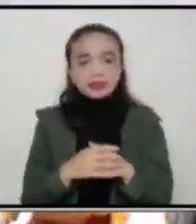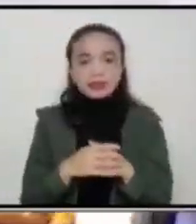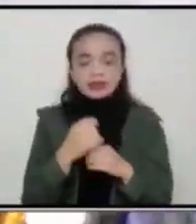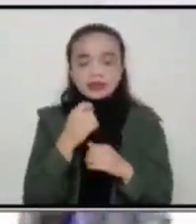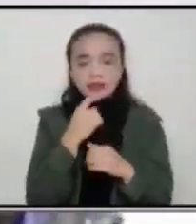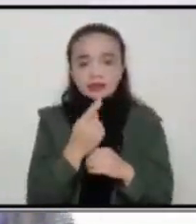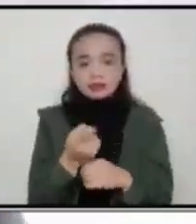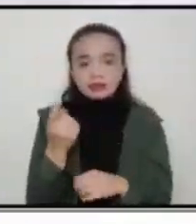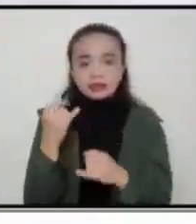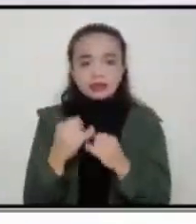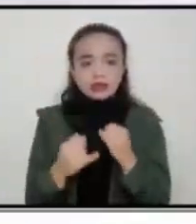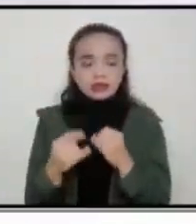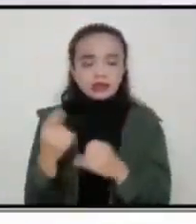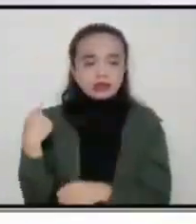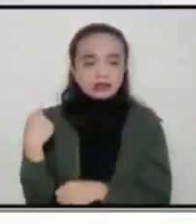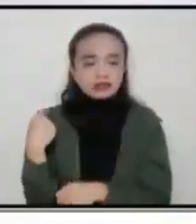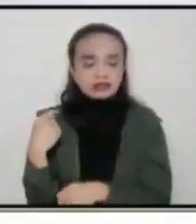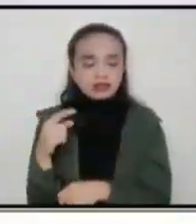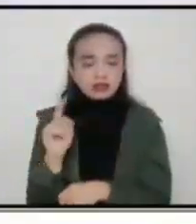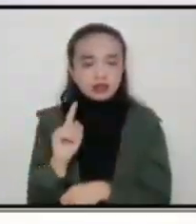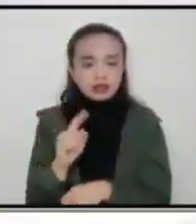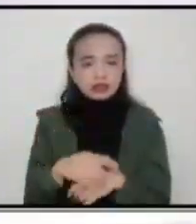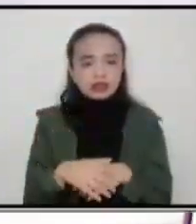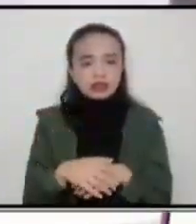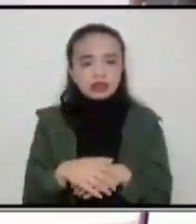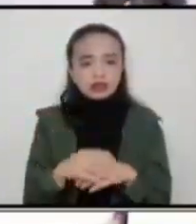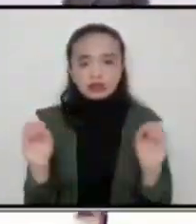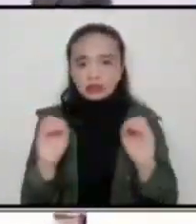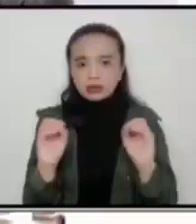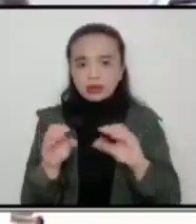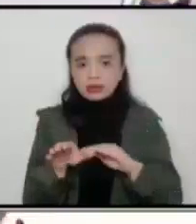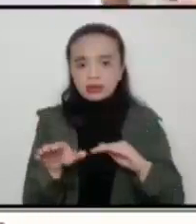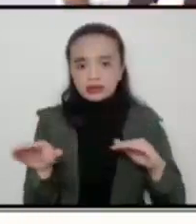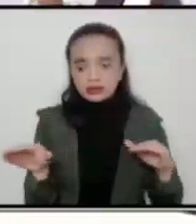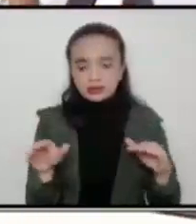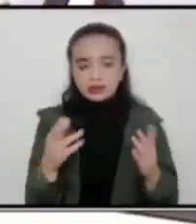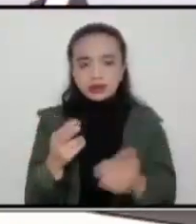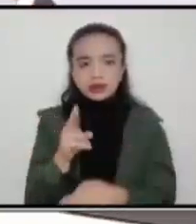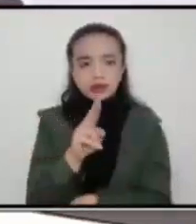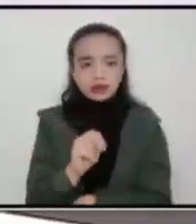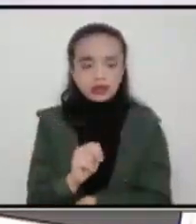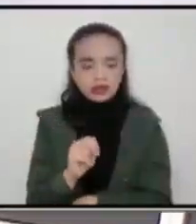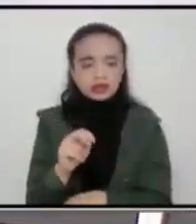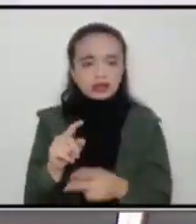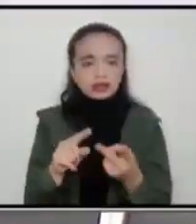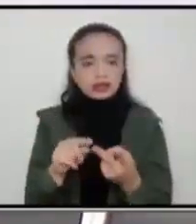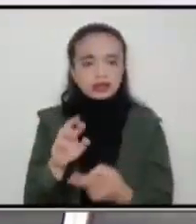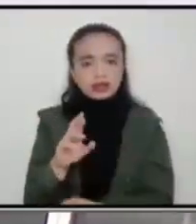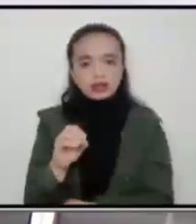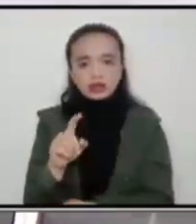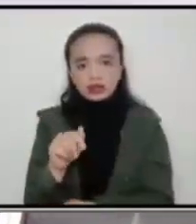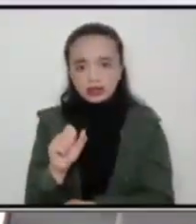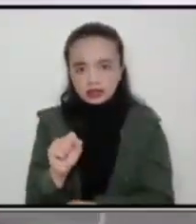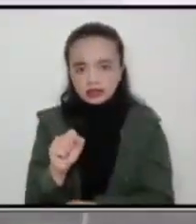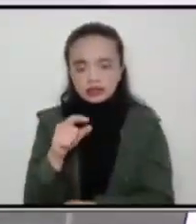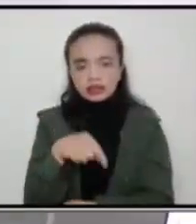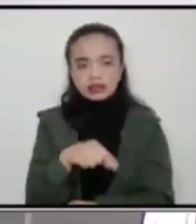namin, maluwag-luwag pa rin naman ang daloy ng trapiko sa UN, Rojas Boulevard at Quirino.